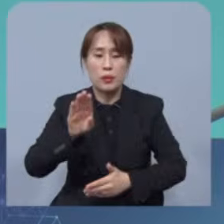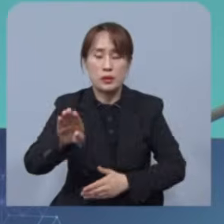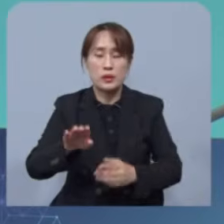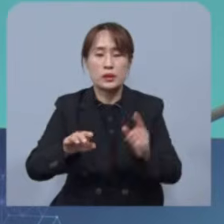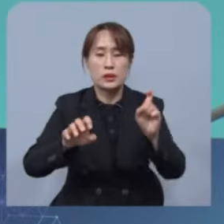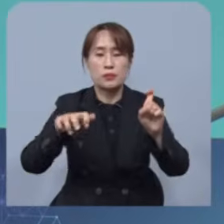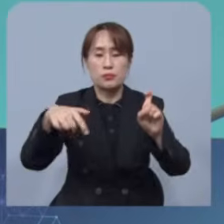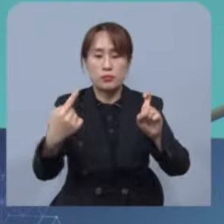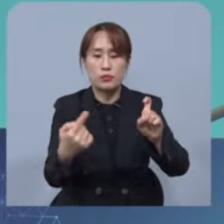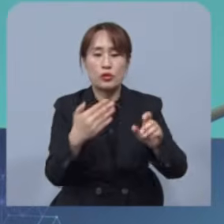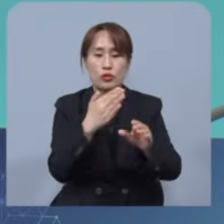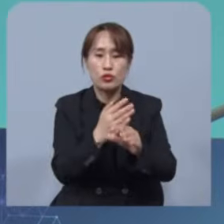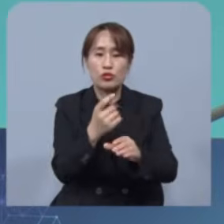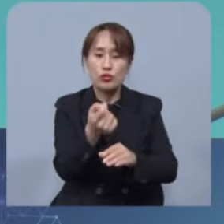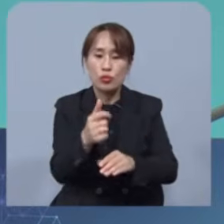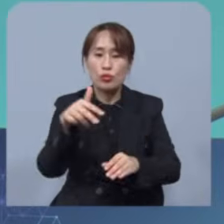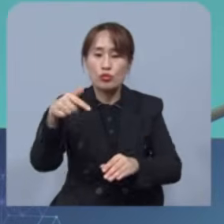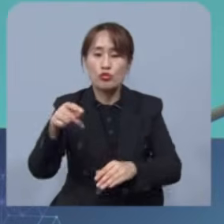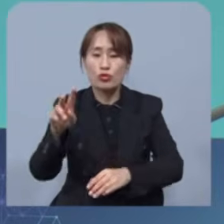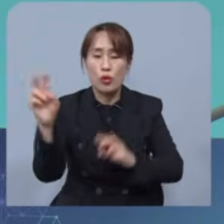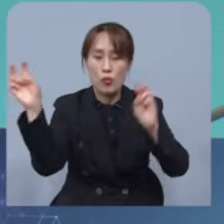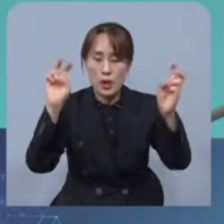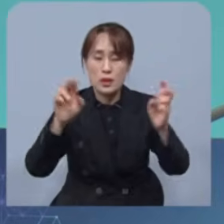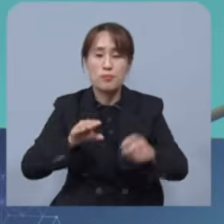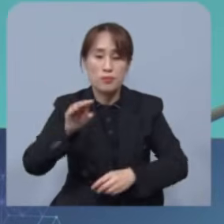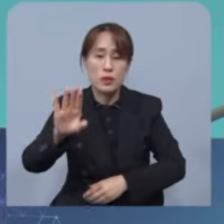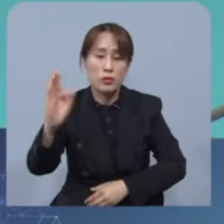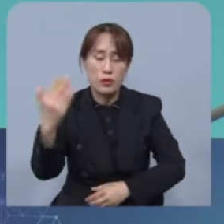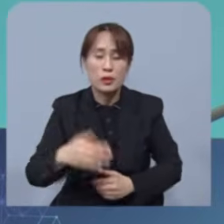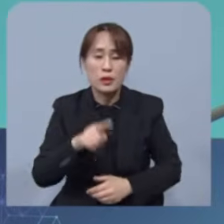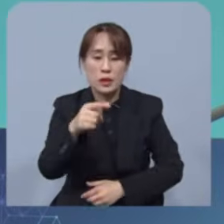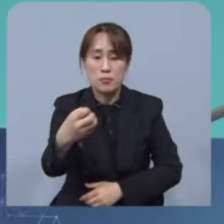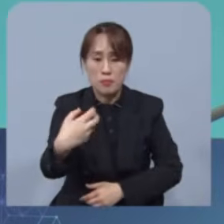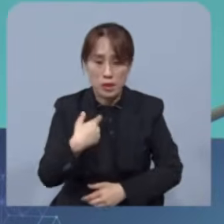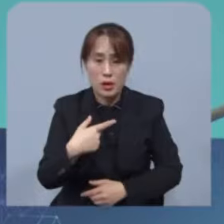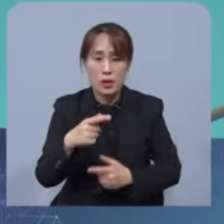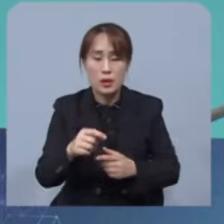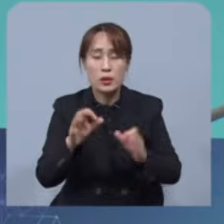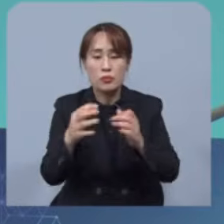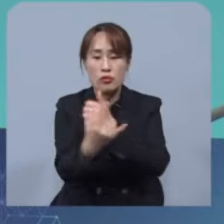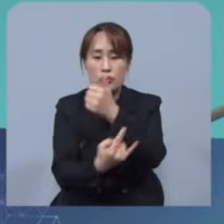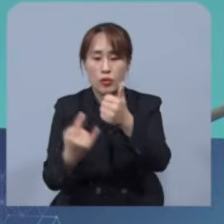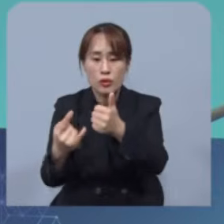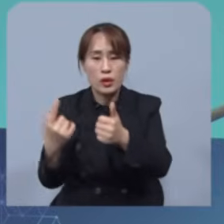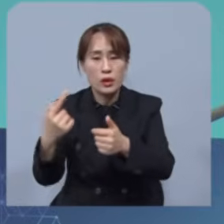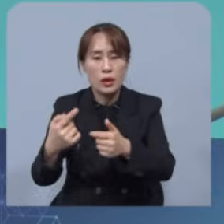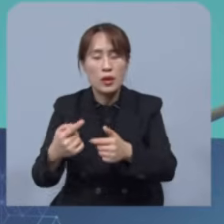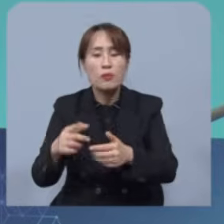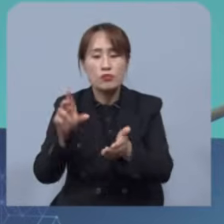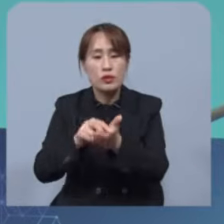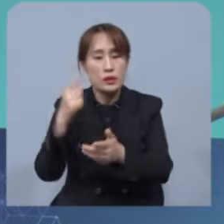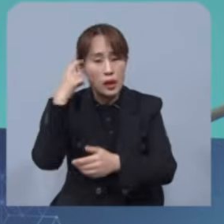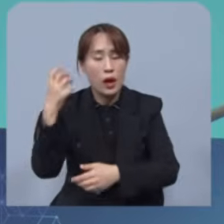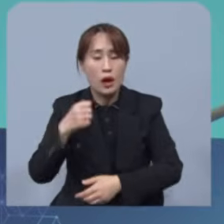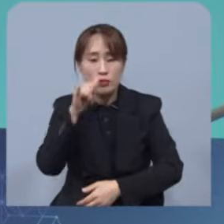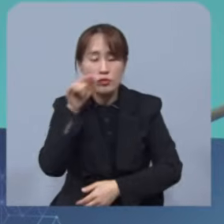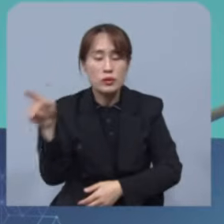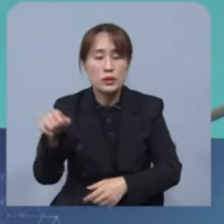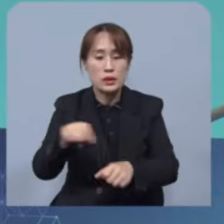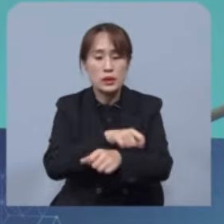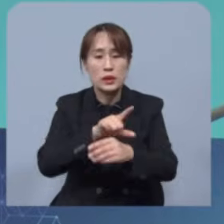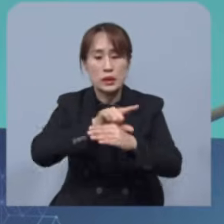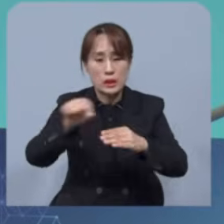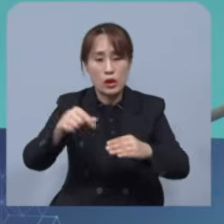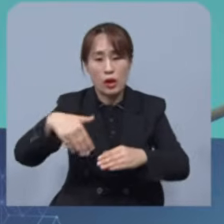원 이상을 중소 중견기업 이상으로 지금 가게 되어 있고요. 지금 말씀하신 부분을 금융위에서도 같이 인식을 하고 있고 특히